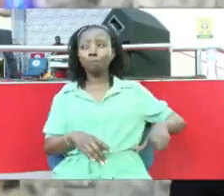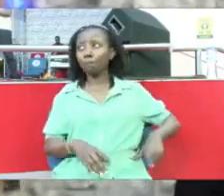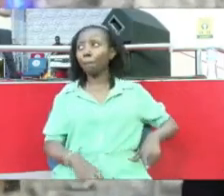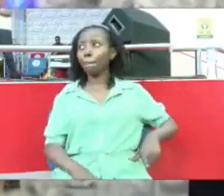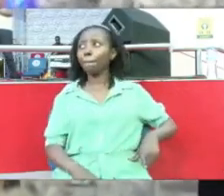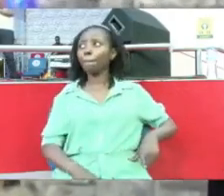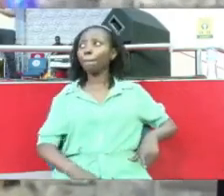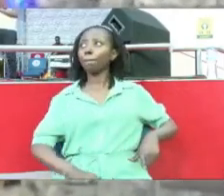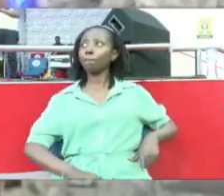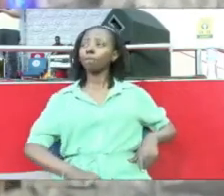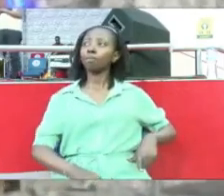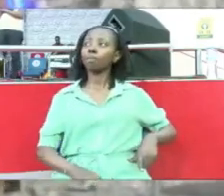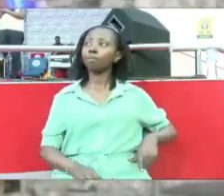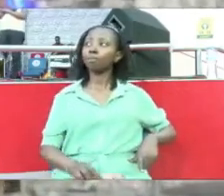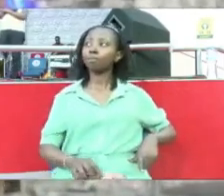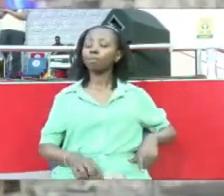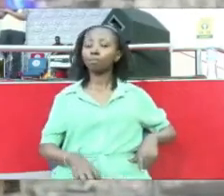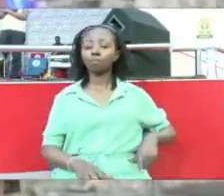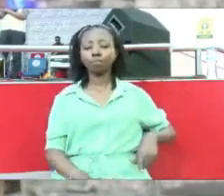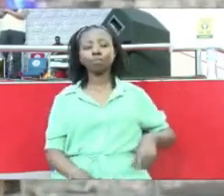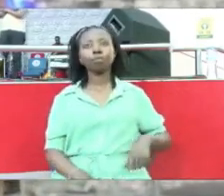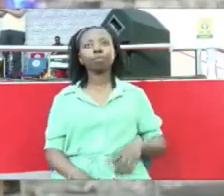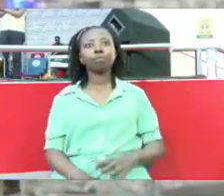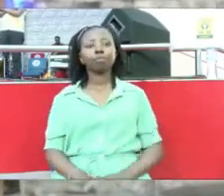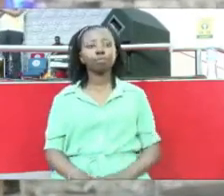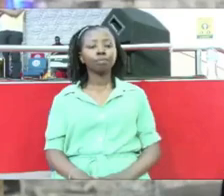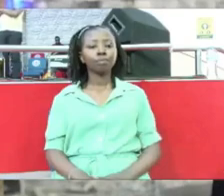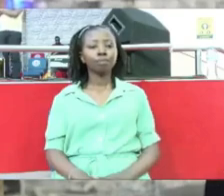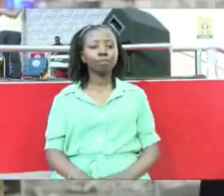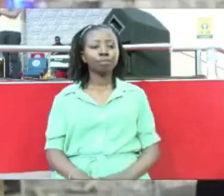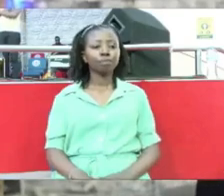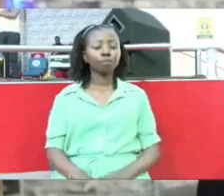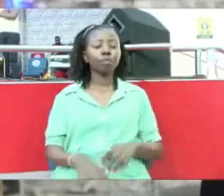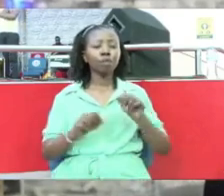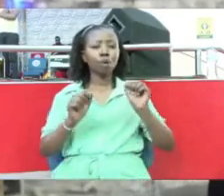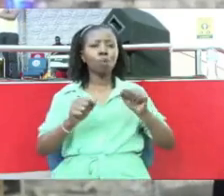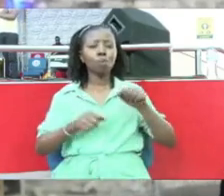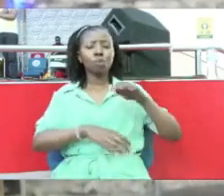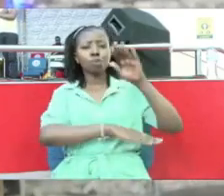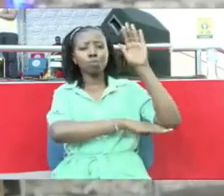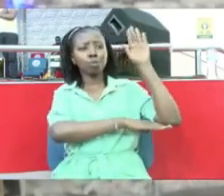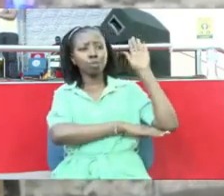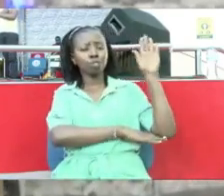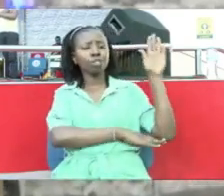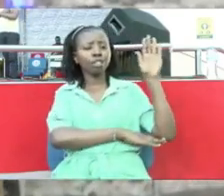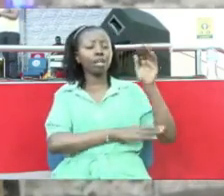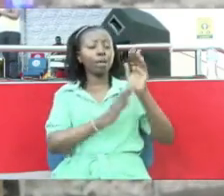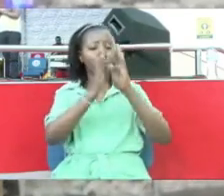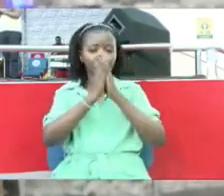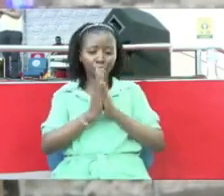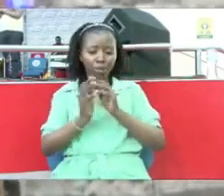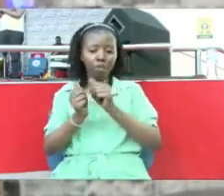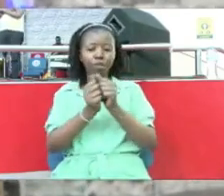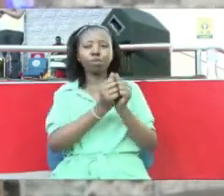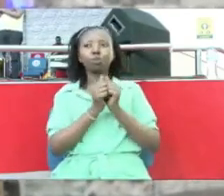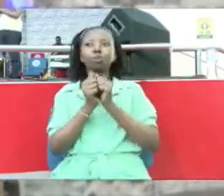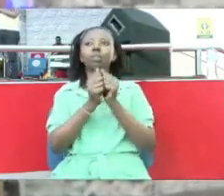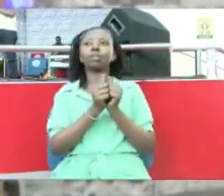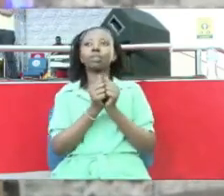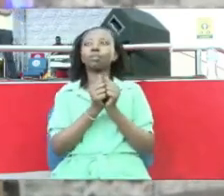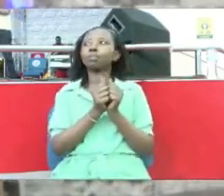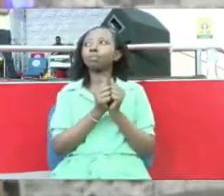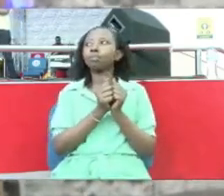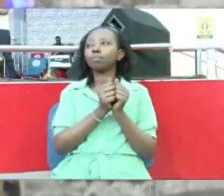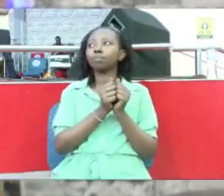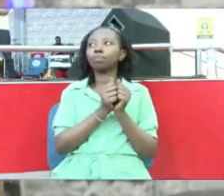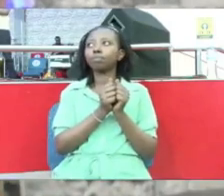utakuwa unadumu kwenye na mauwepo wa Bwana. You can lift your hands and we will pray together. Unaweza inua mkono wako na